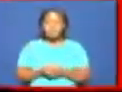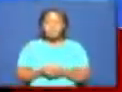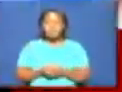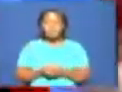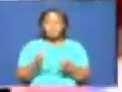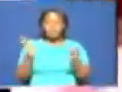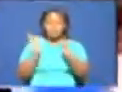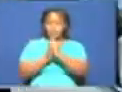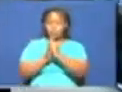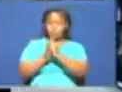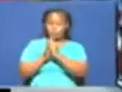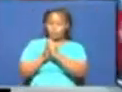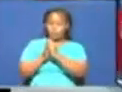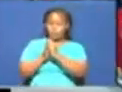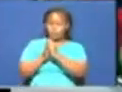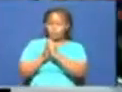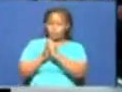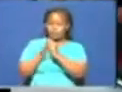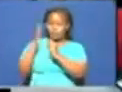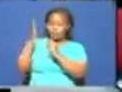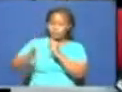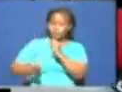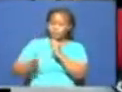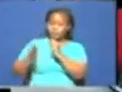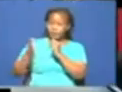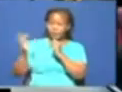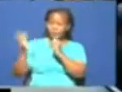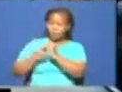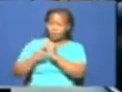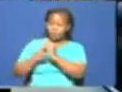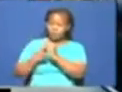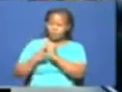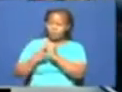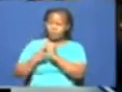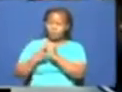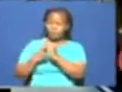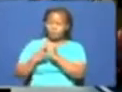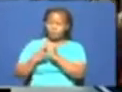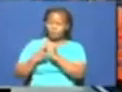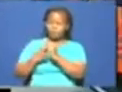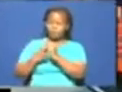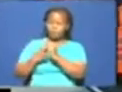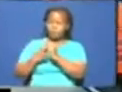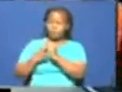9 mwezi ujao, mwezi wa 9